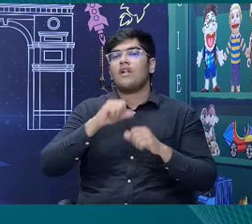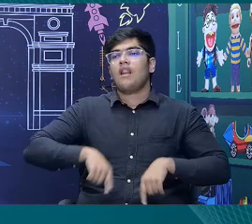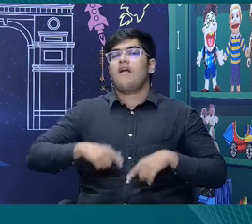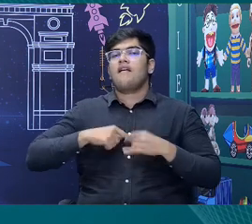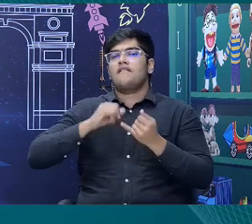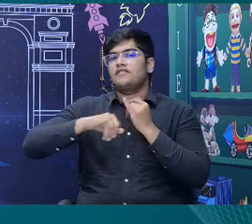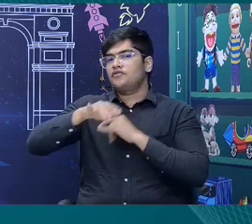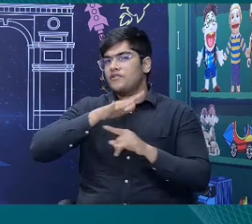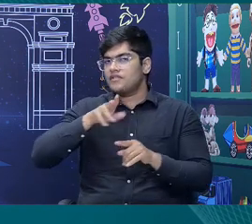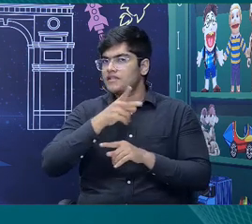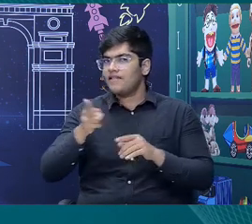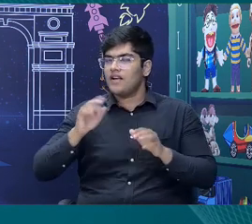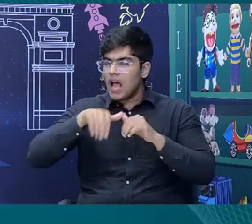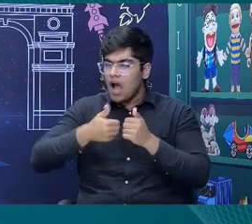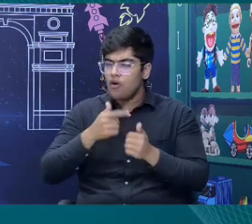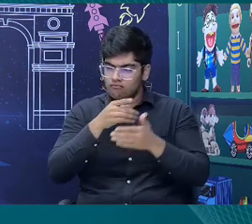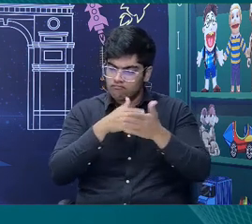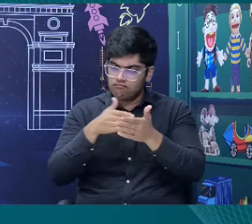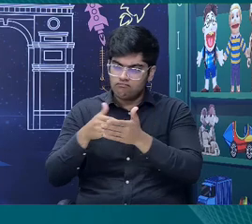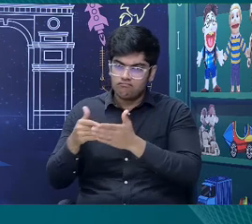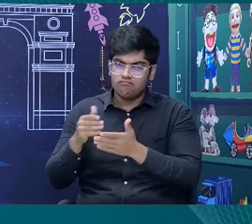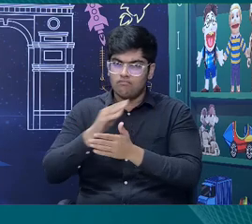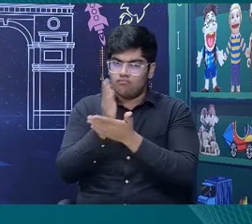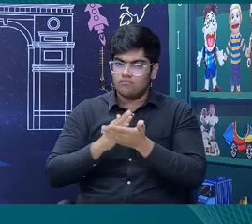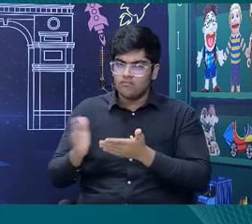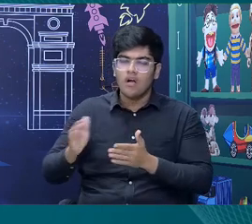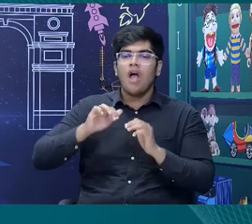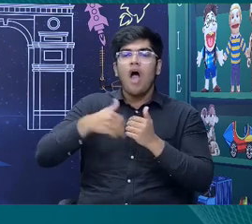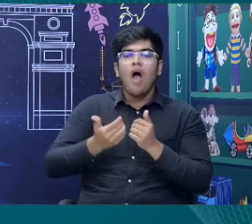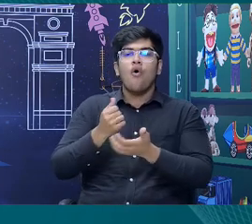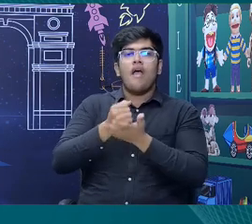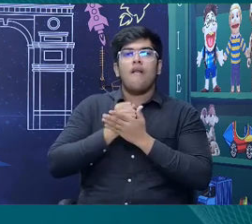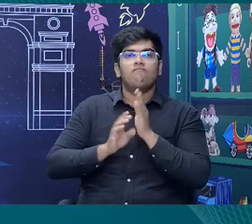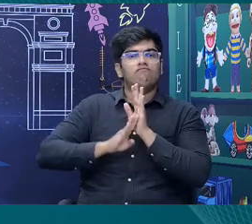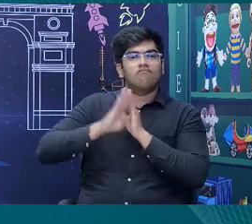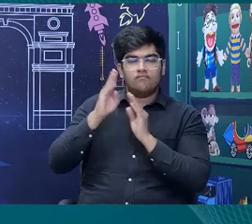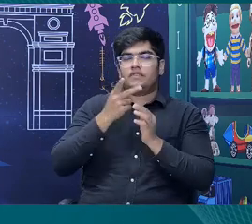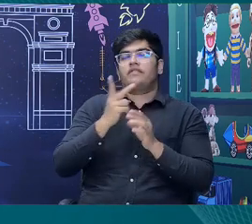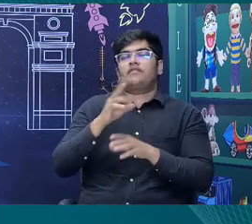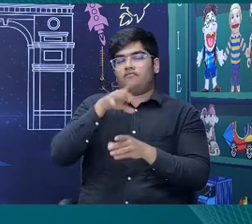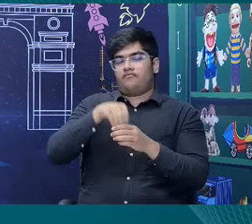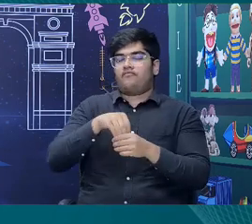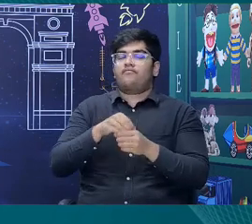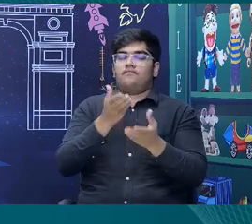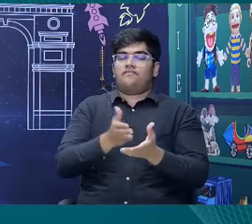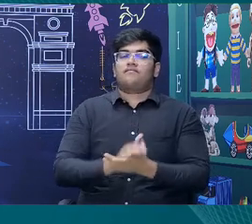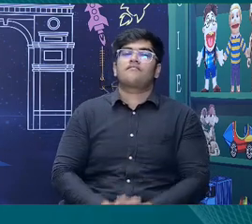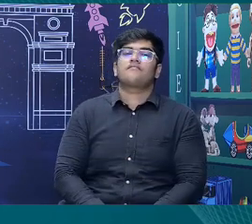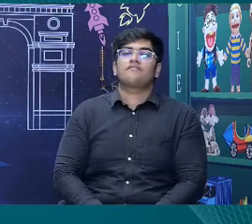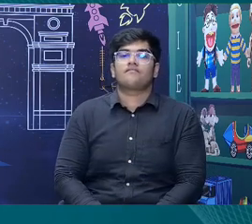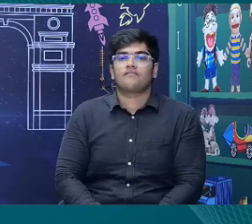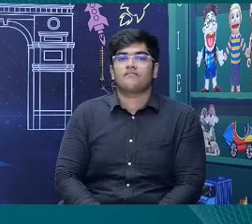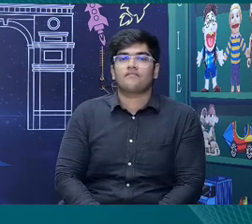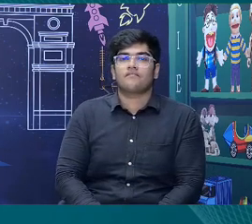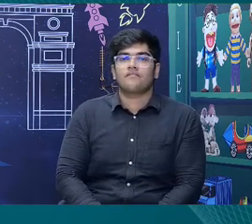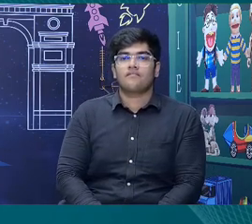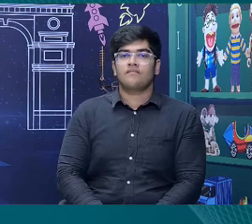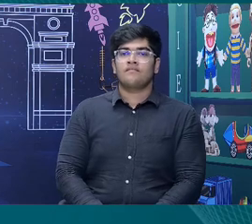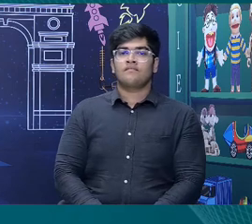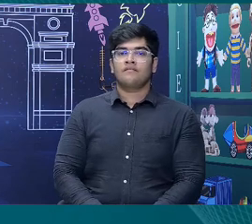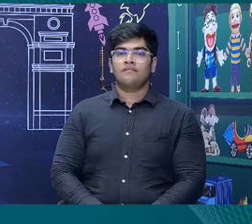साथ यह आपको सिखाता है साइकोथेरेपी और वो आपको हेल्प करता है इस तो जिस तरीके से हम साइकोथेरेपी के बारे में आज बात कर रहे हैं